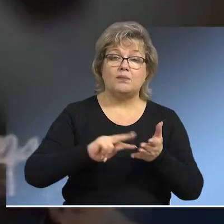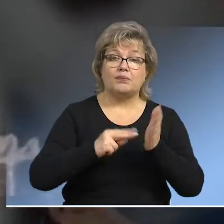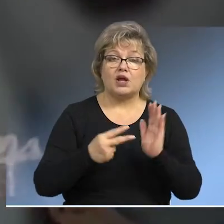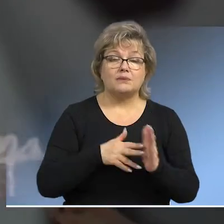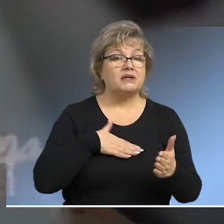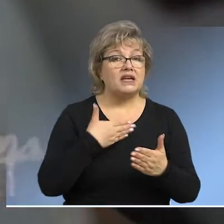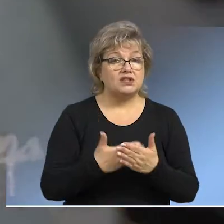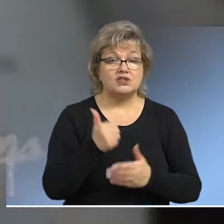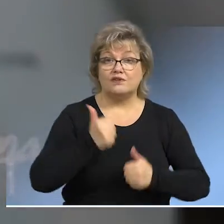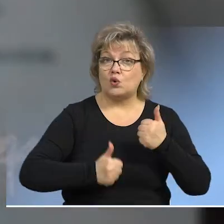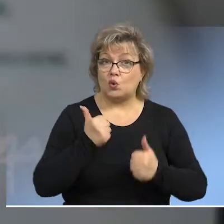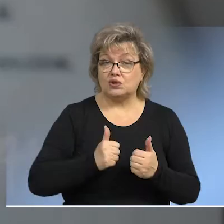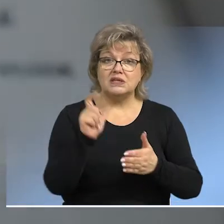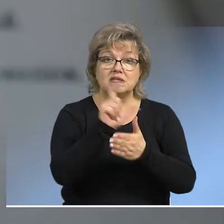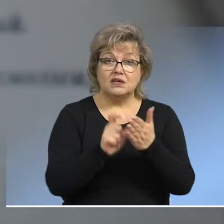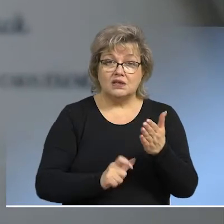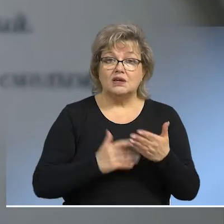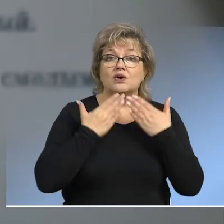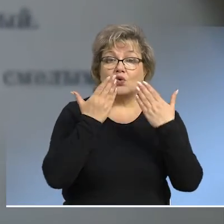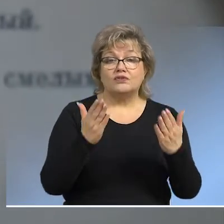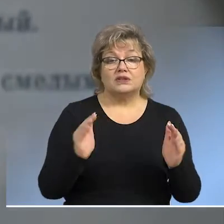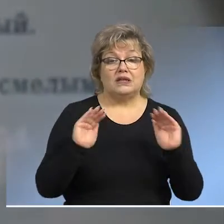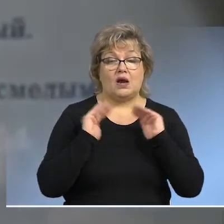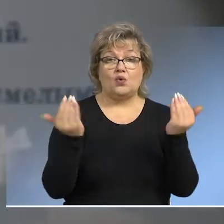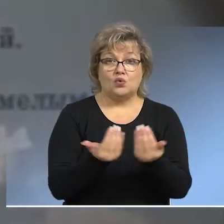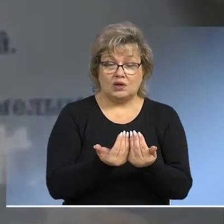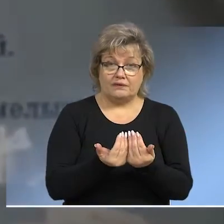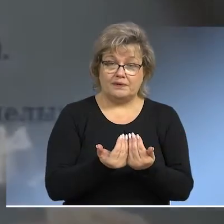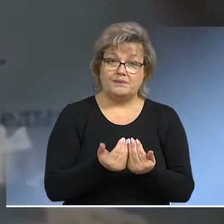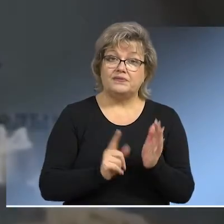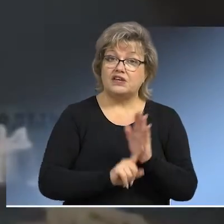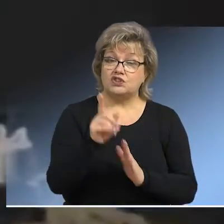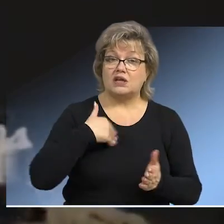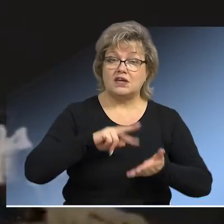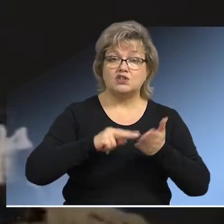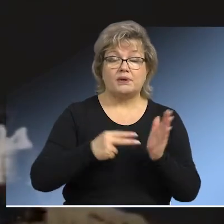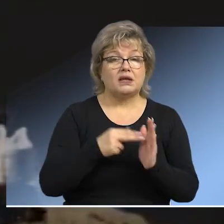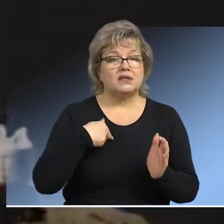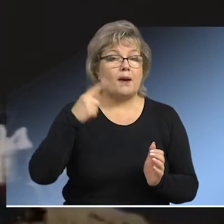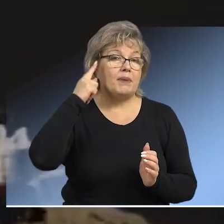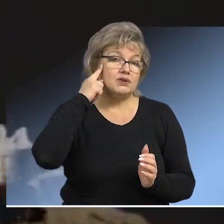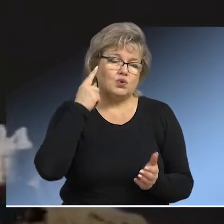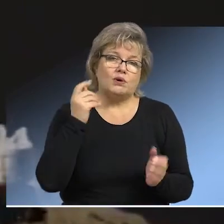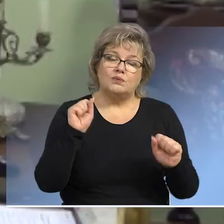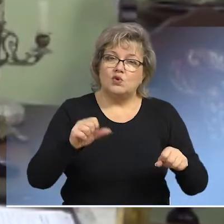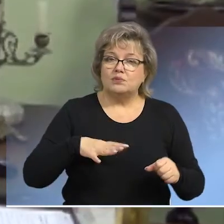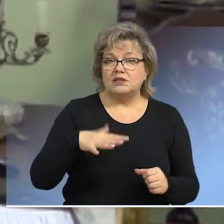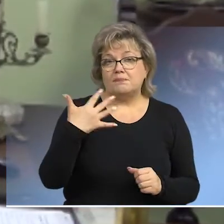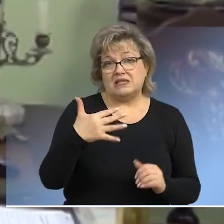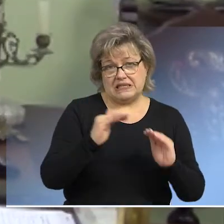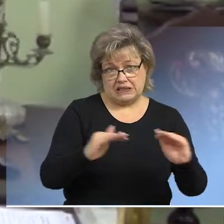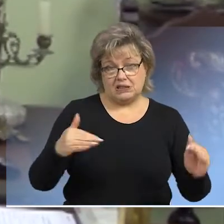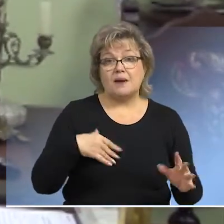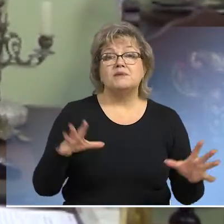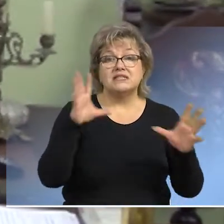проект детского патриотического конкурса чтецов для узкого круга. Начиная наш проект, я подумал о том, что через 50